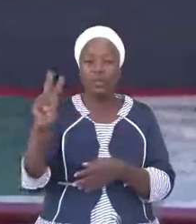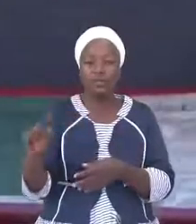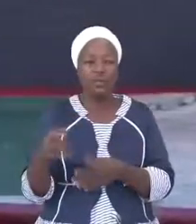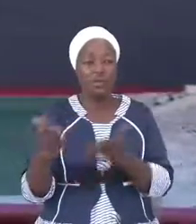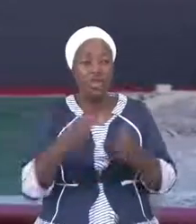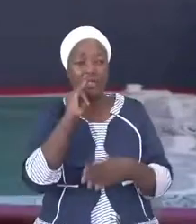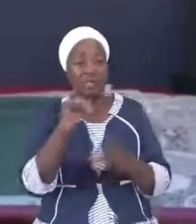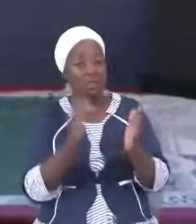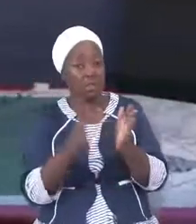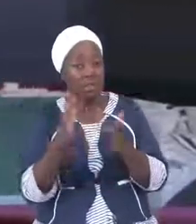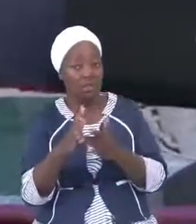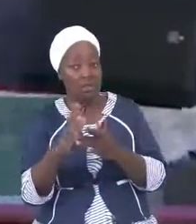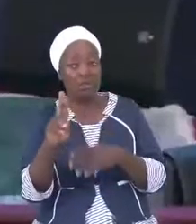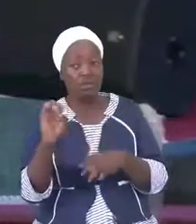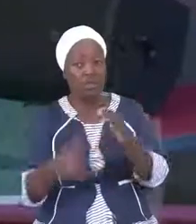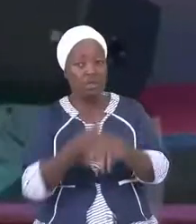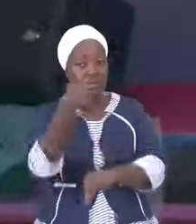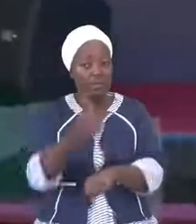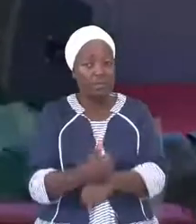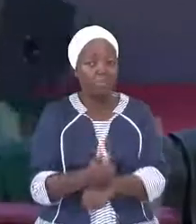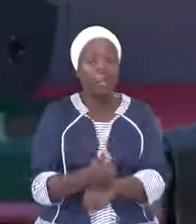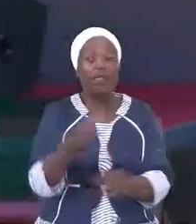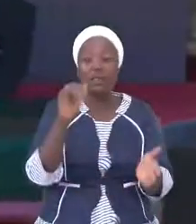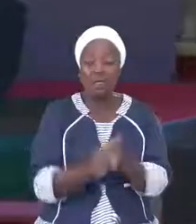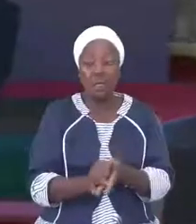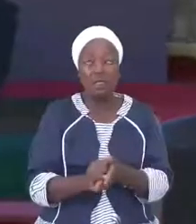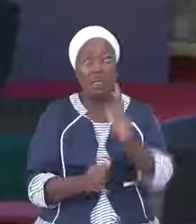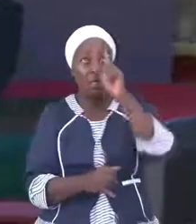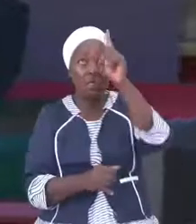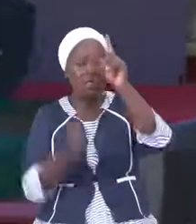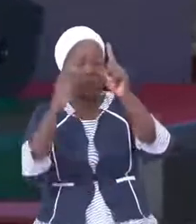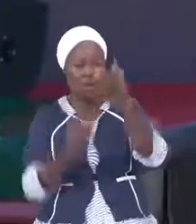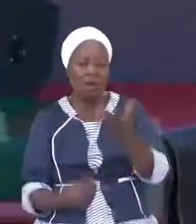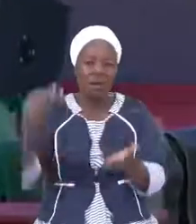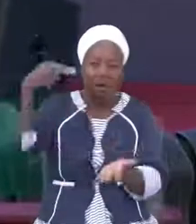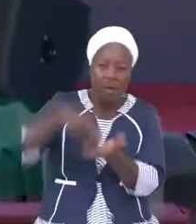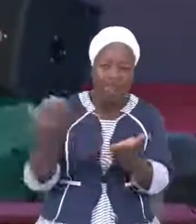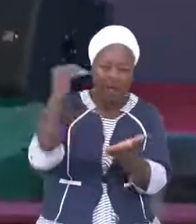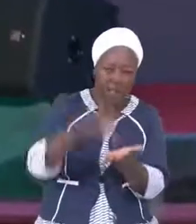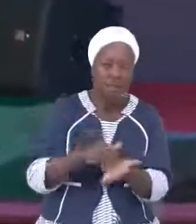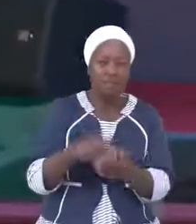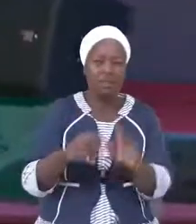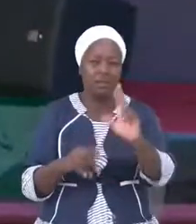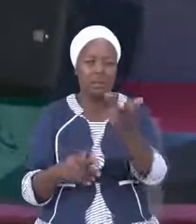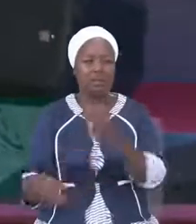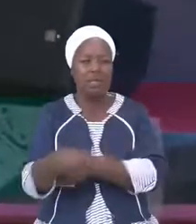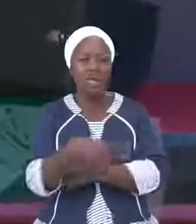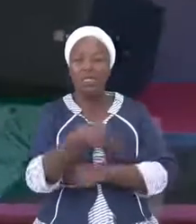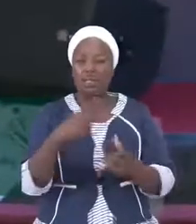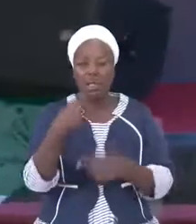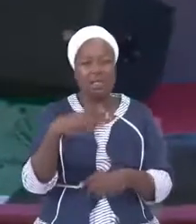42. Luc 9, 22. Ici, Jésus réaffirmait